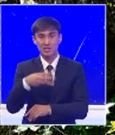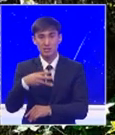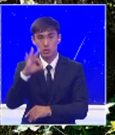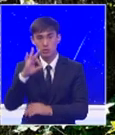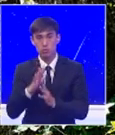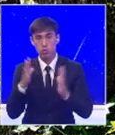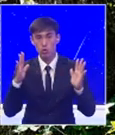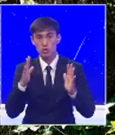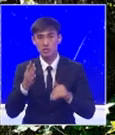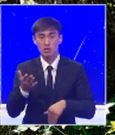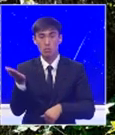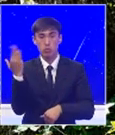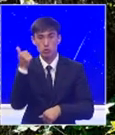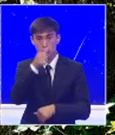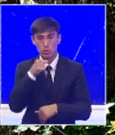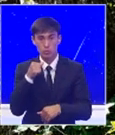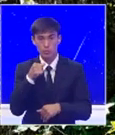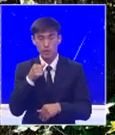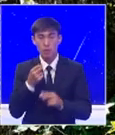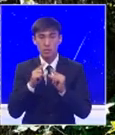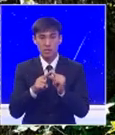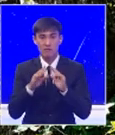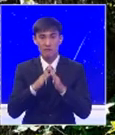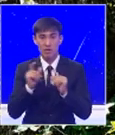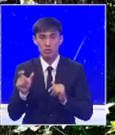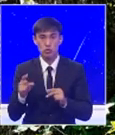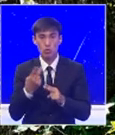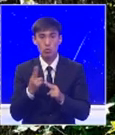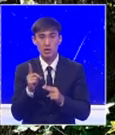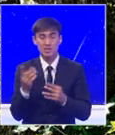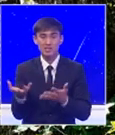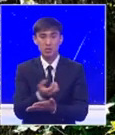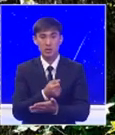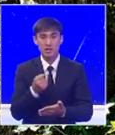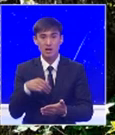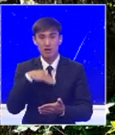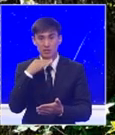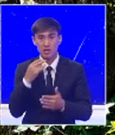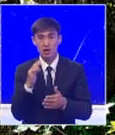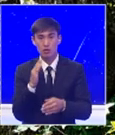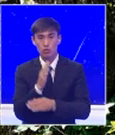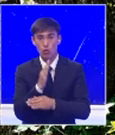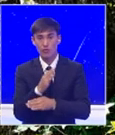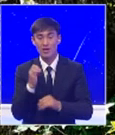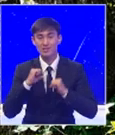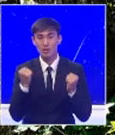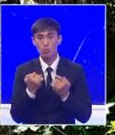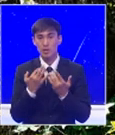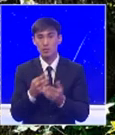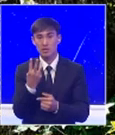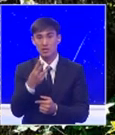больше, чем в предыдущем году. По словам фермеров, чтобы собрать достаточное количество дров на зиму, потребуется